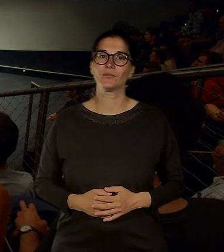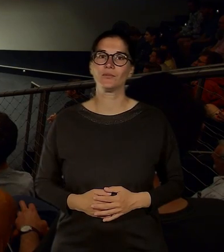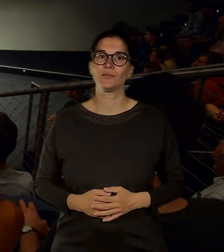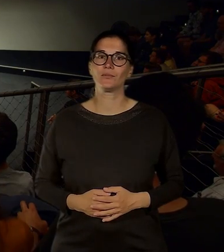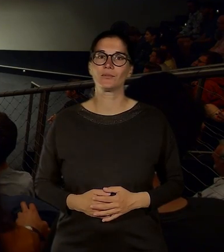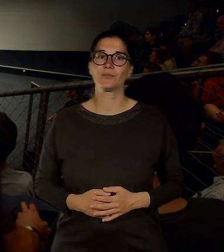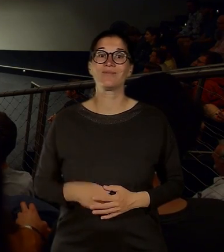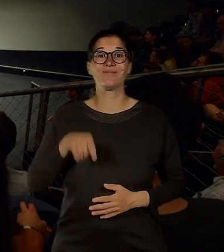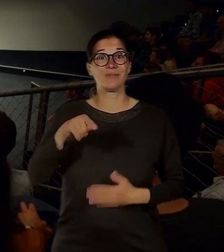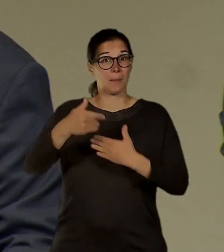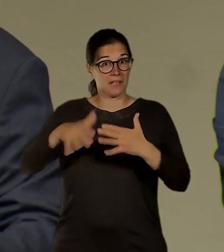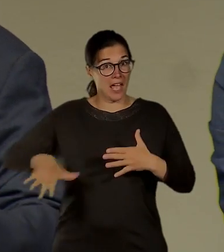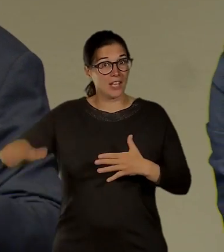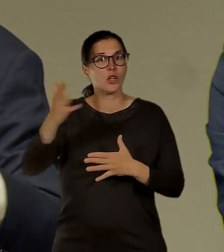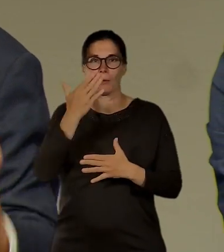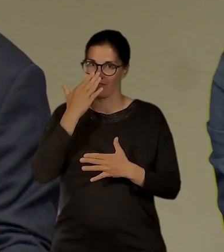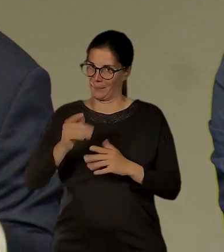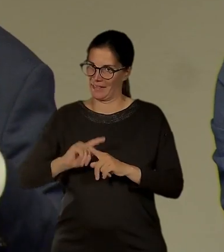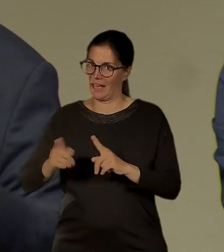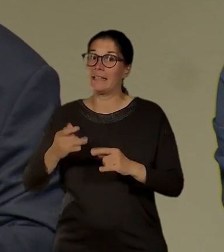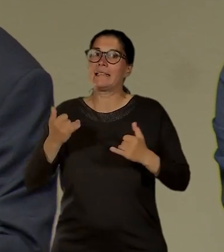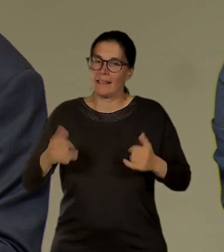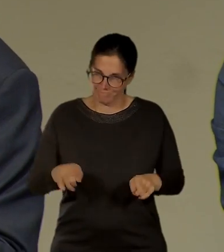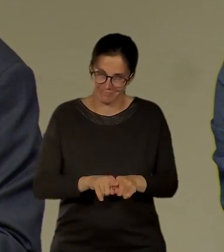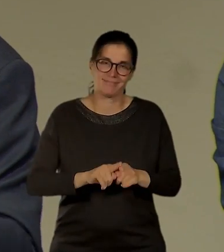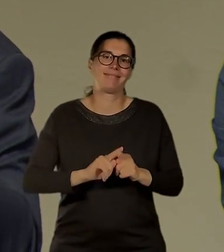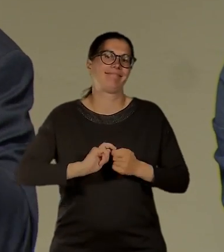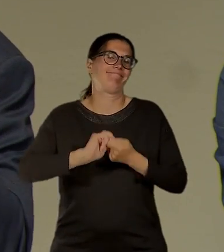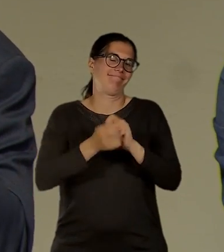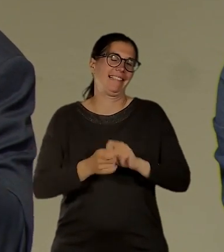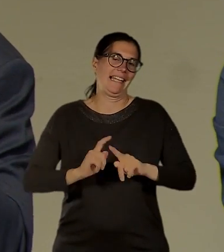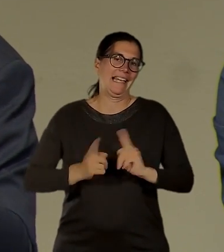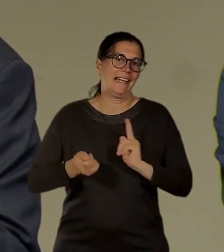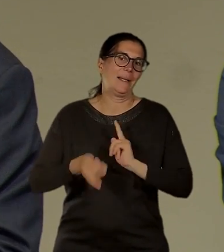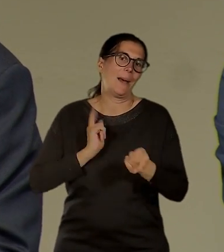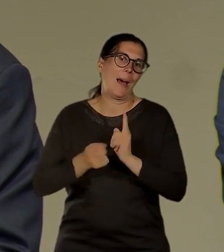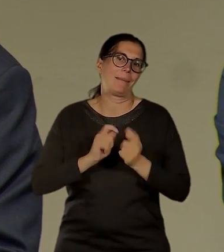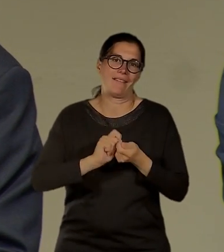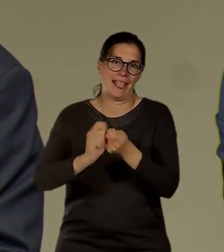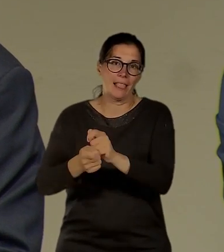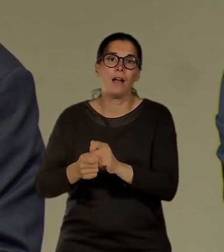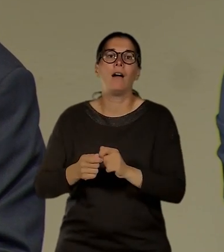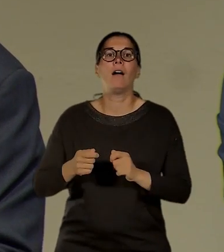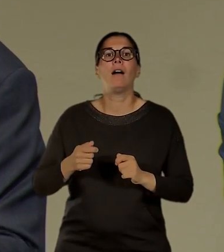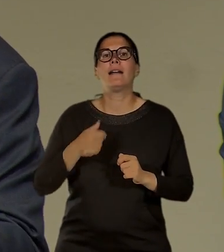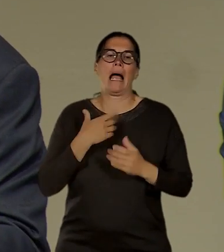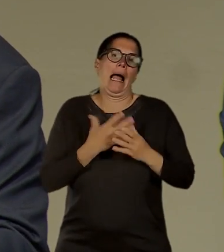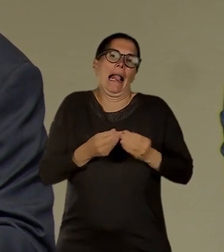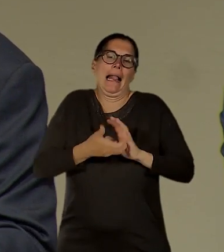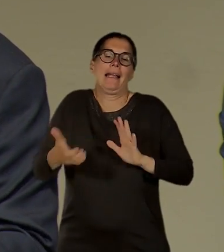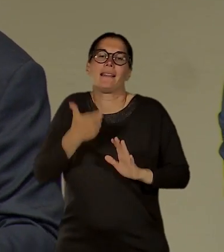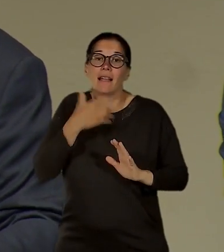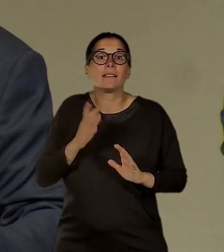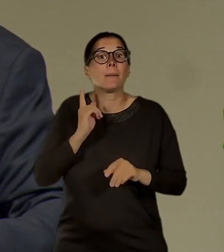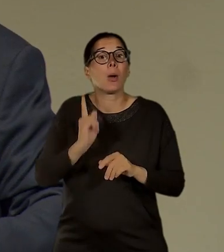to město fungovalo úplně jinak. A teď funguje zase jinak. Ale teď já nechci jako dlouho vydržet u toho příběhu dětství. Jenom je potřeba